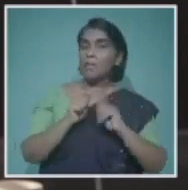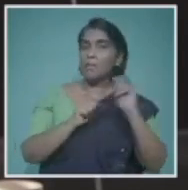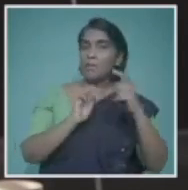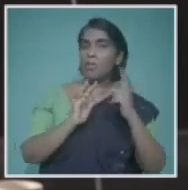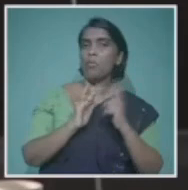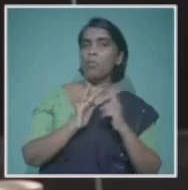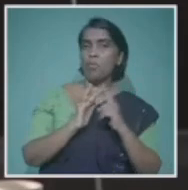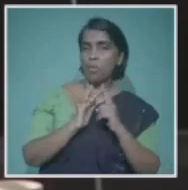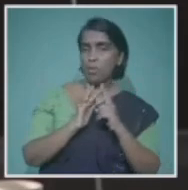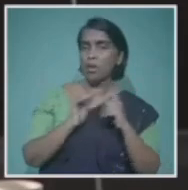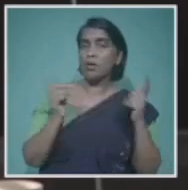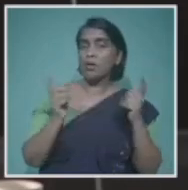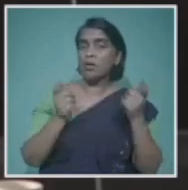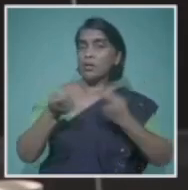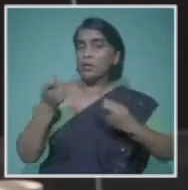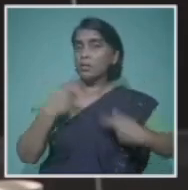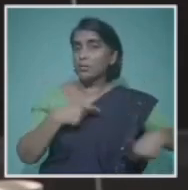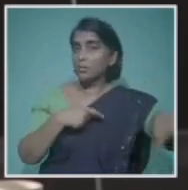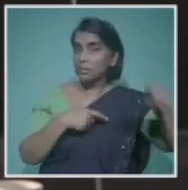පොලිය.